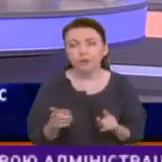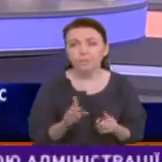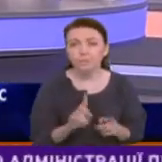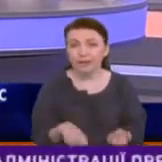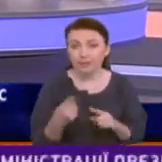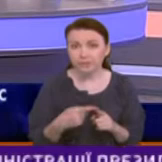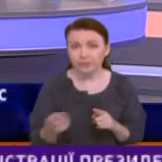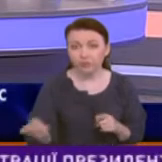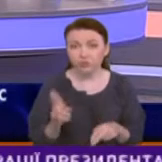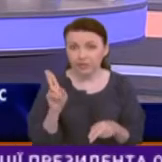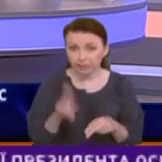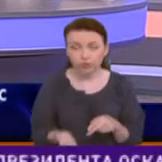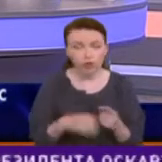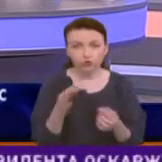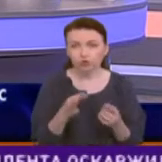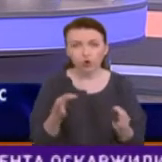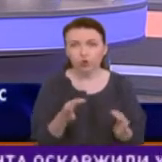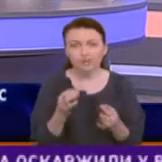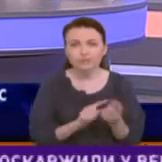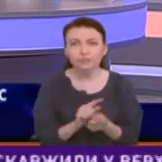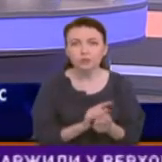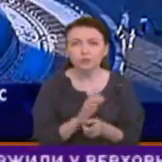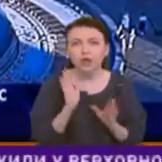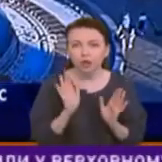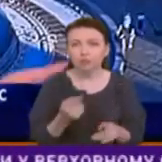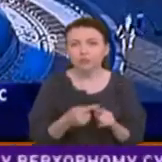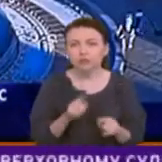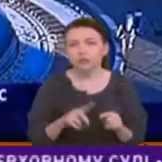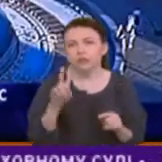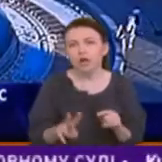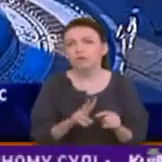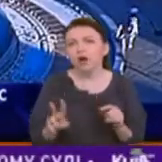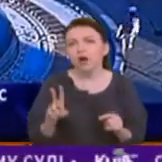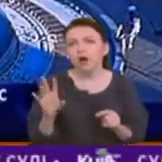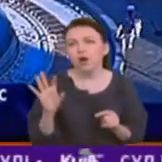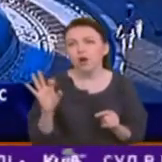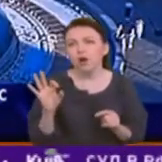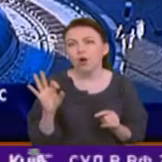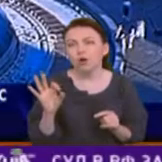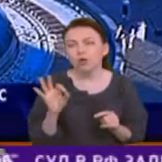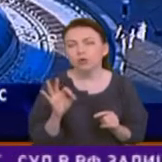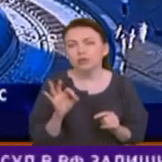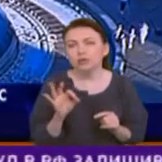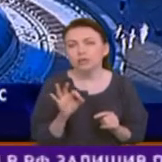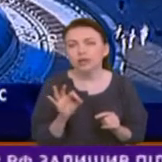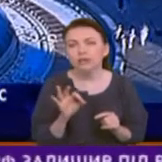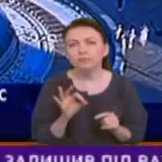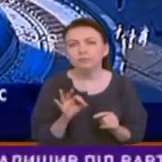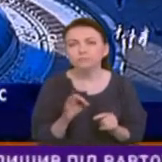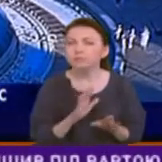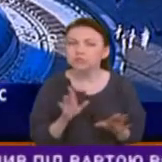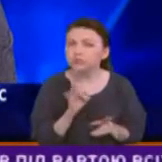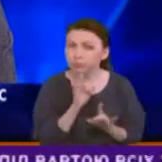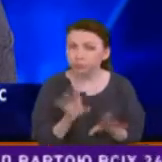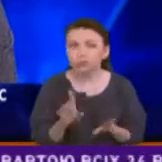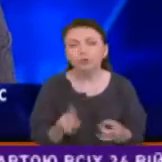він закінчується, але ж нічого не зміниться. Буде ця церква в Олександр Драбинка? Ні, не буде. Вона перейде рано чи пізно